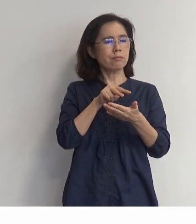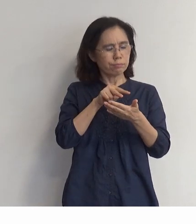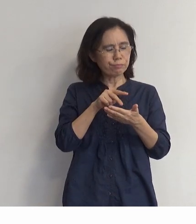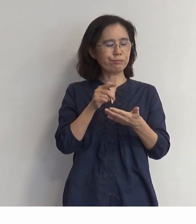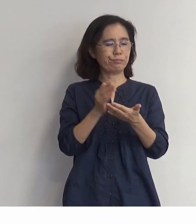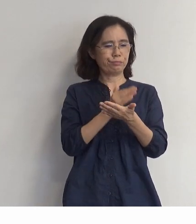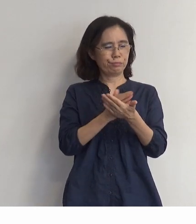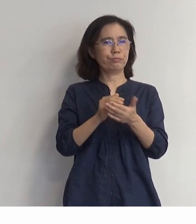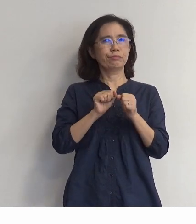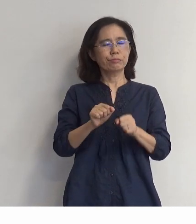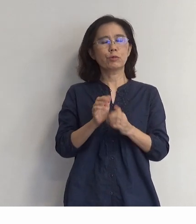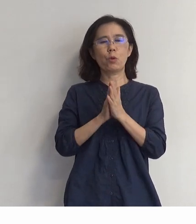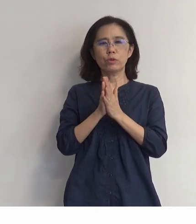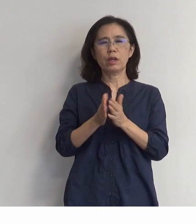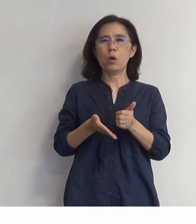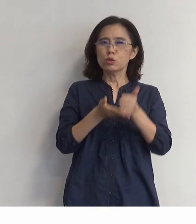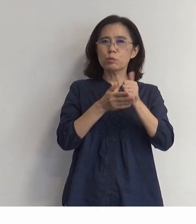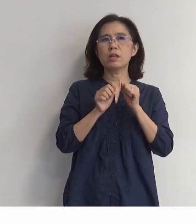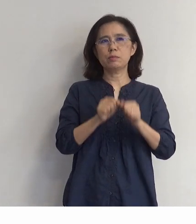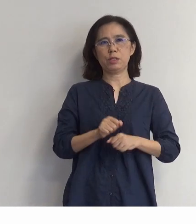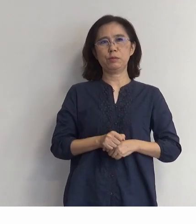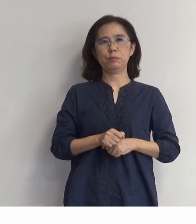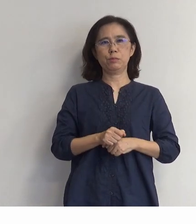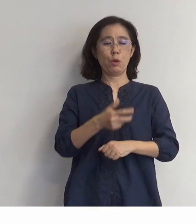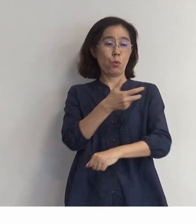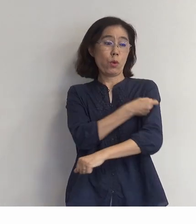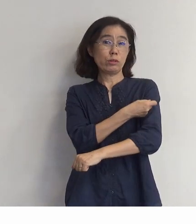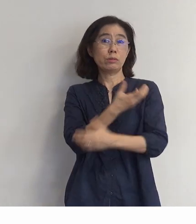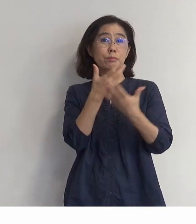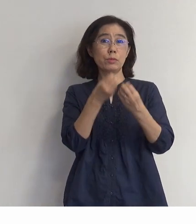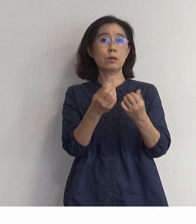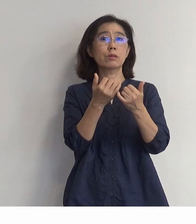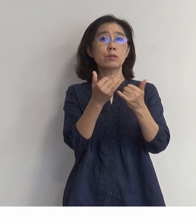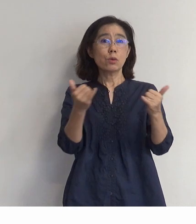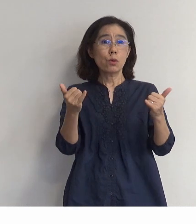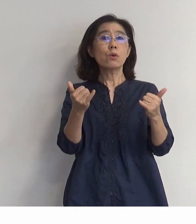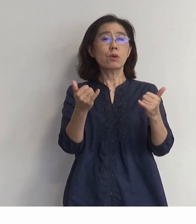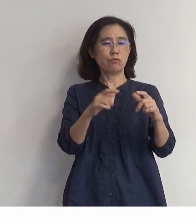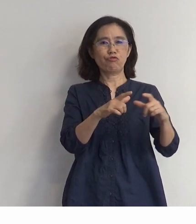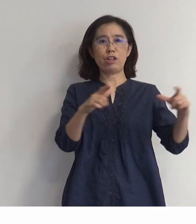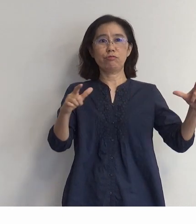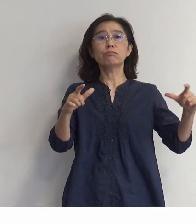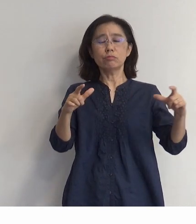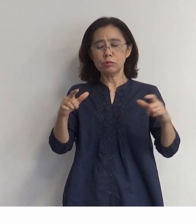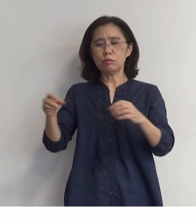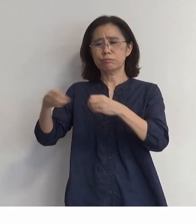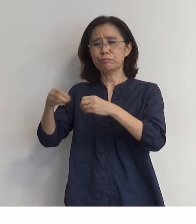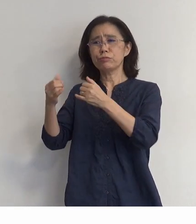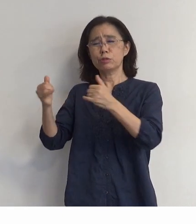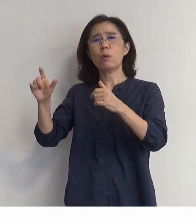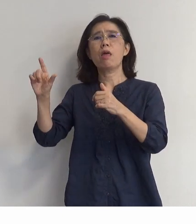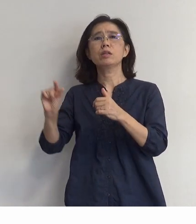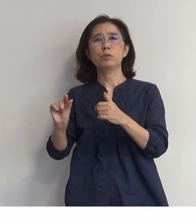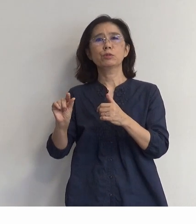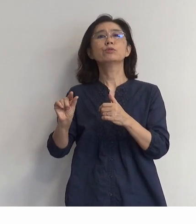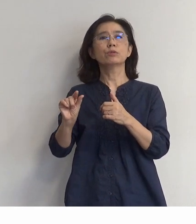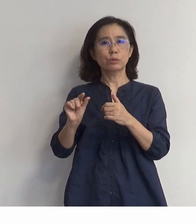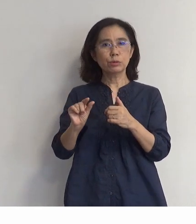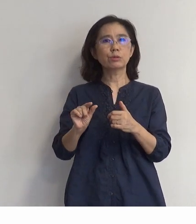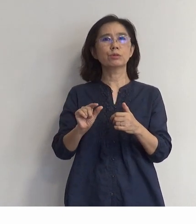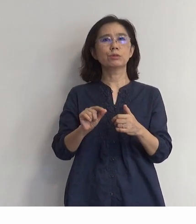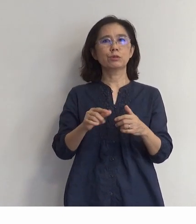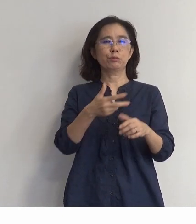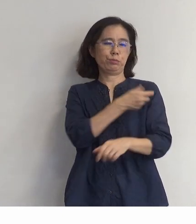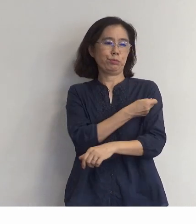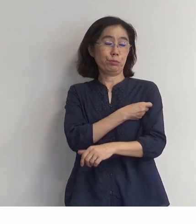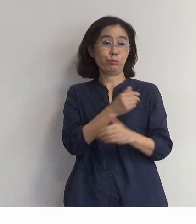めします。ワクチン接種完了者が増えると新規感染者数は減少します。ワクチン接種